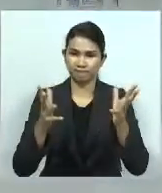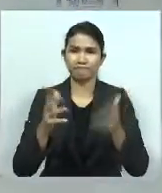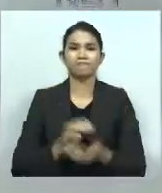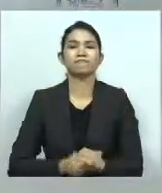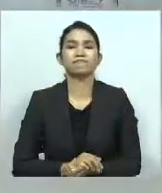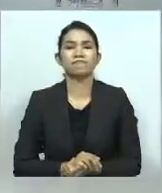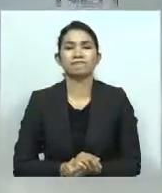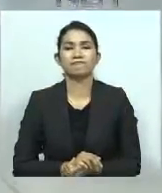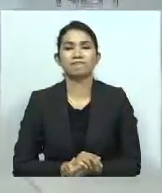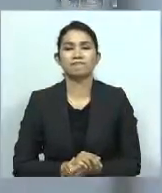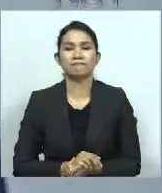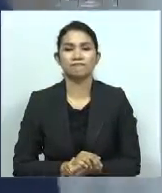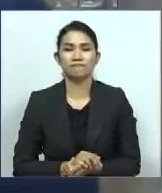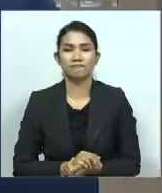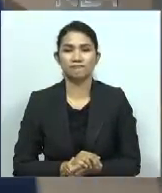ค่ะ